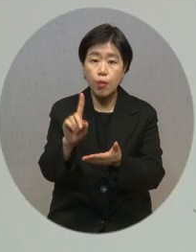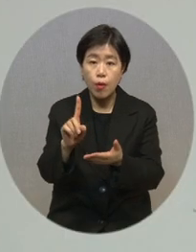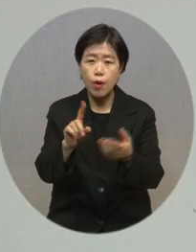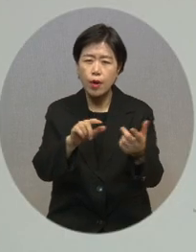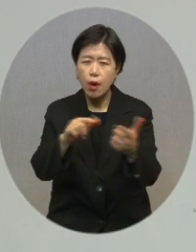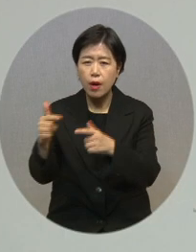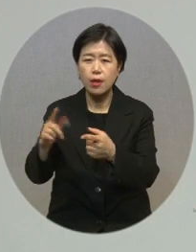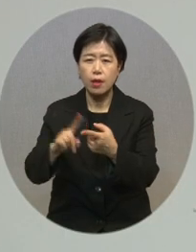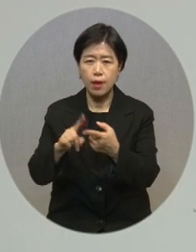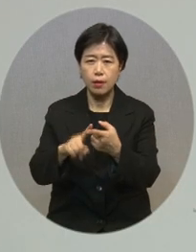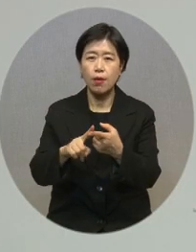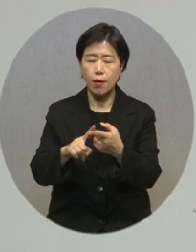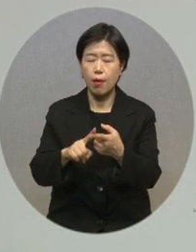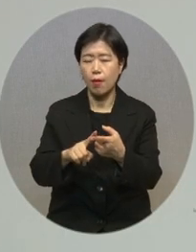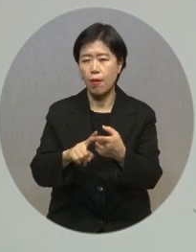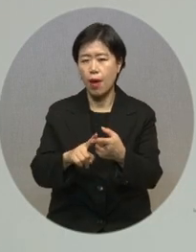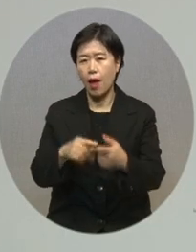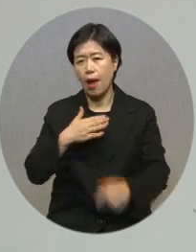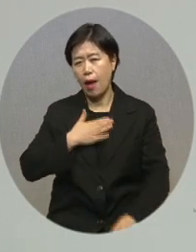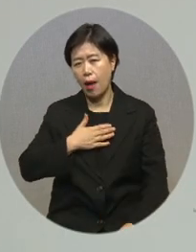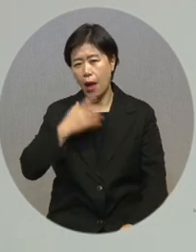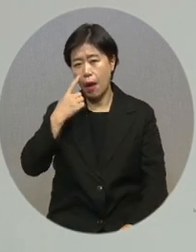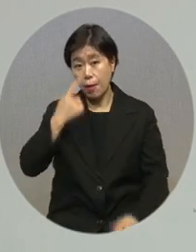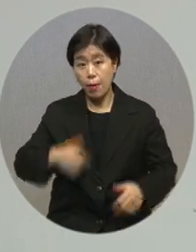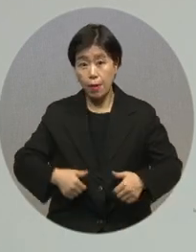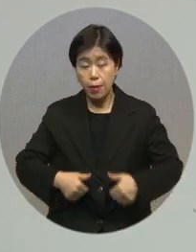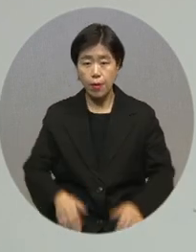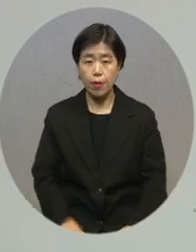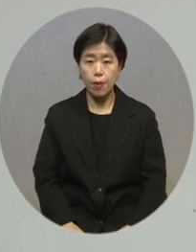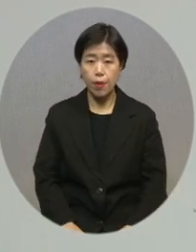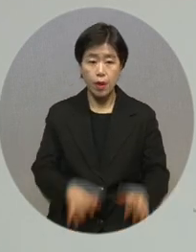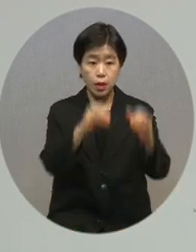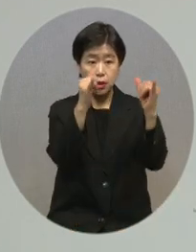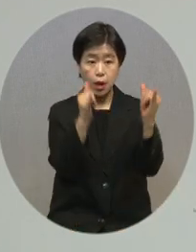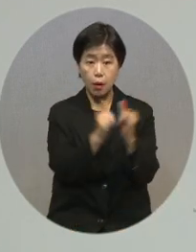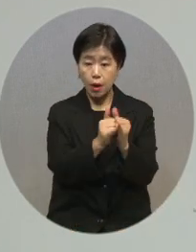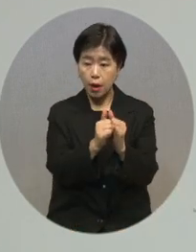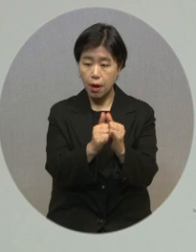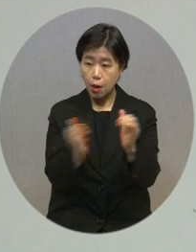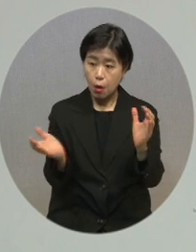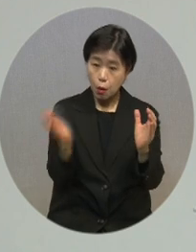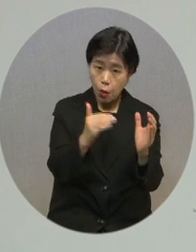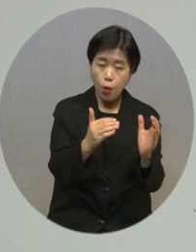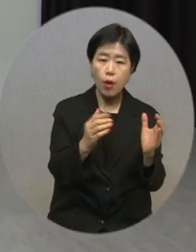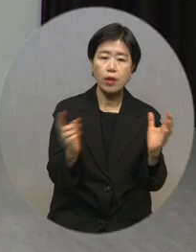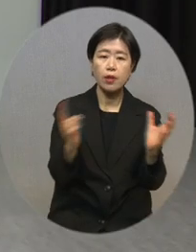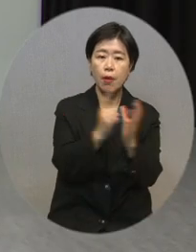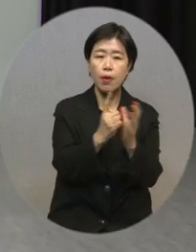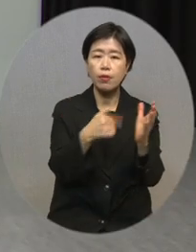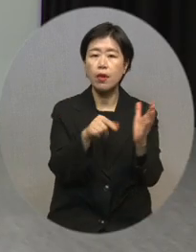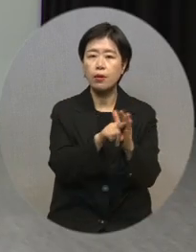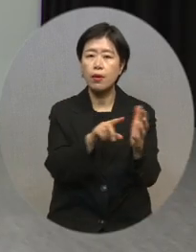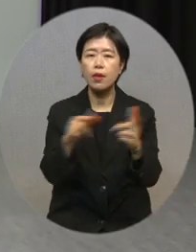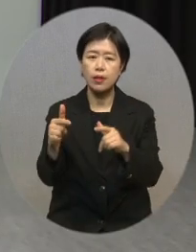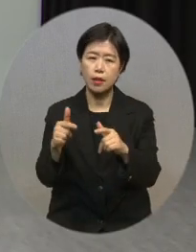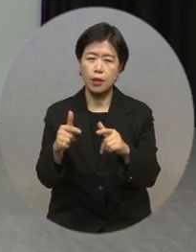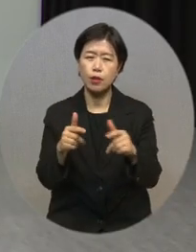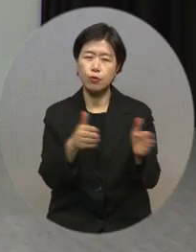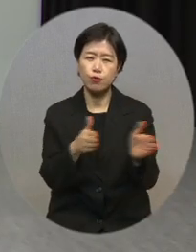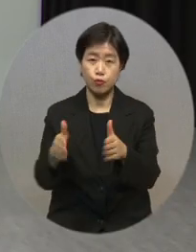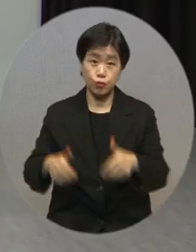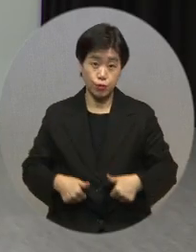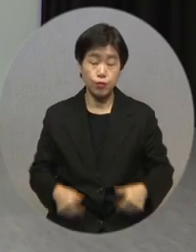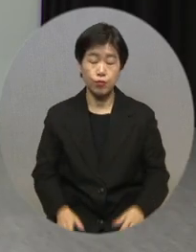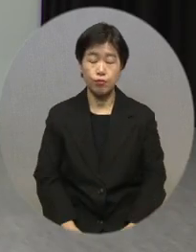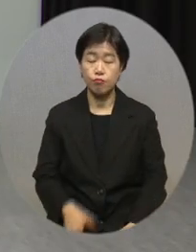우리가 그 노동시장 참여율을 높이기 위한 다양한 정책들이 입안될 필요가 있겠다 그렇게 네. 말씀드릴 수 있겠습니다. 그렇군요. 네.